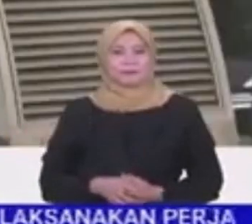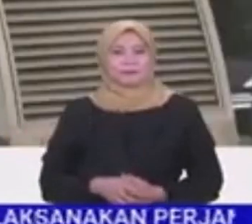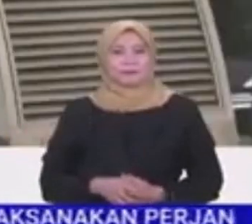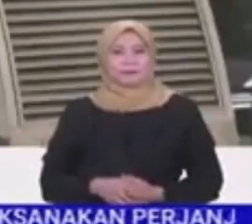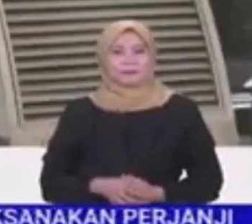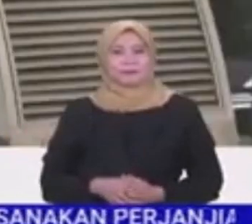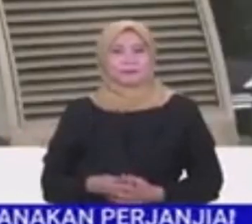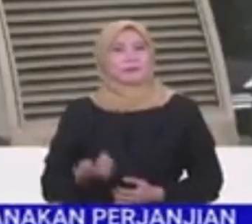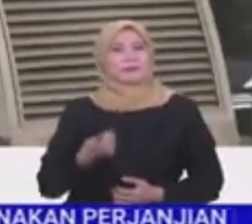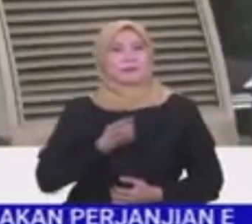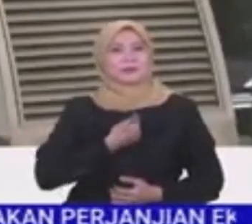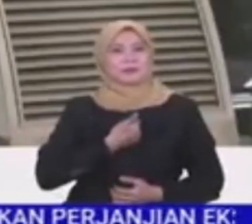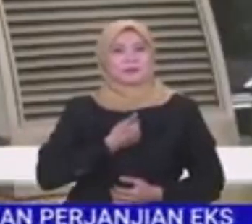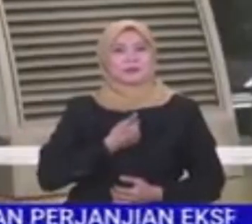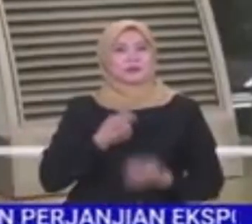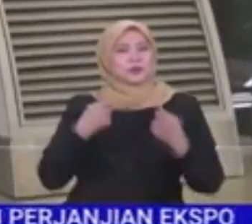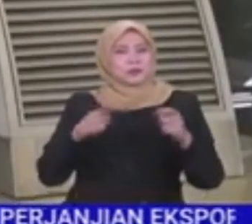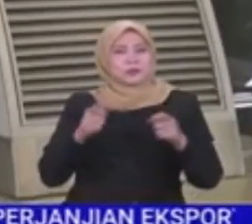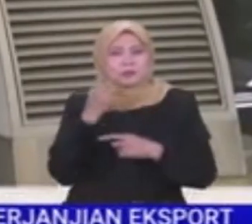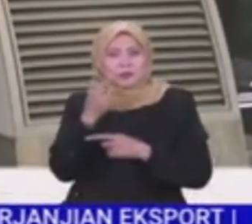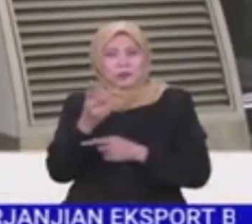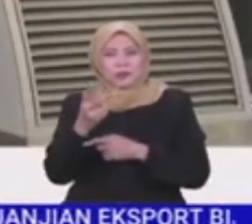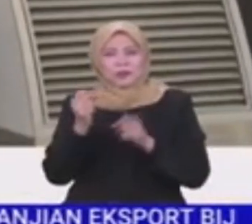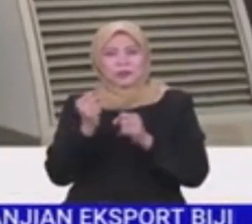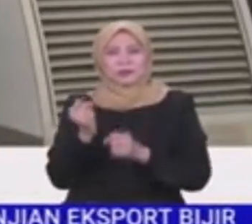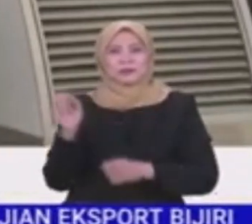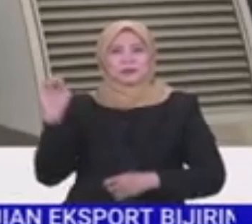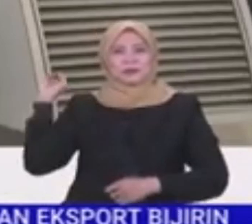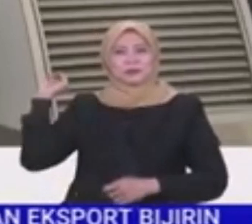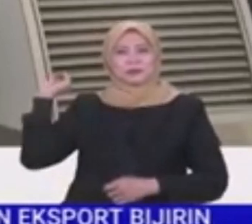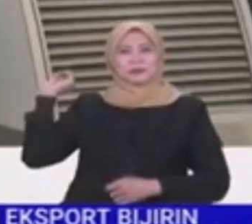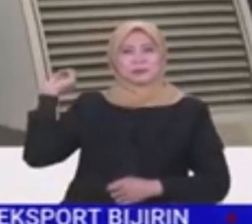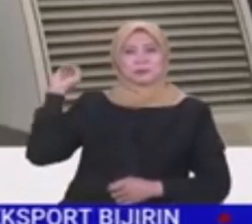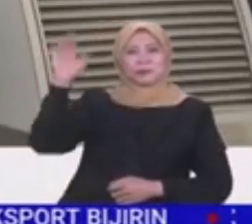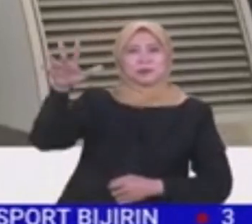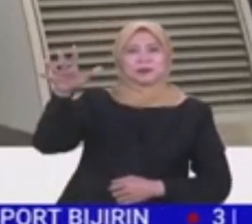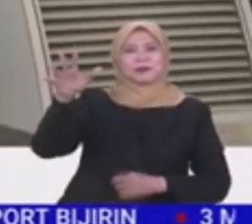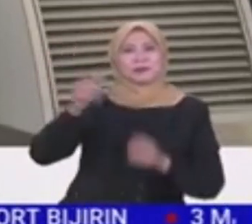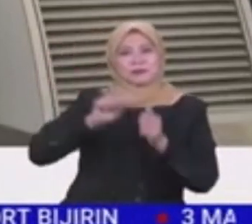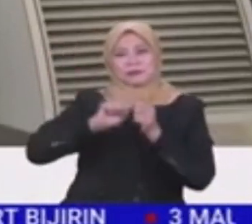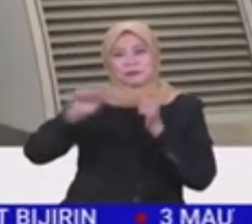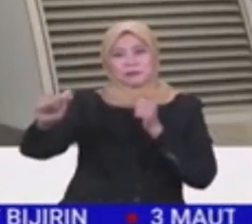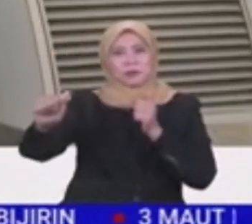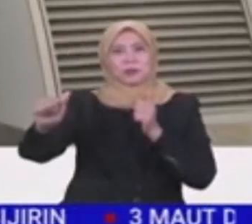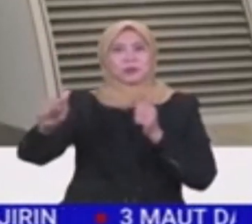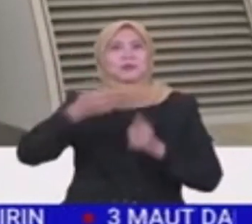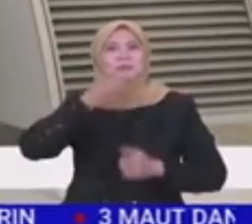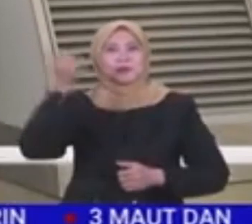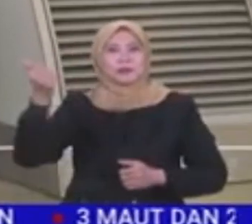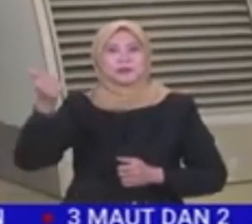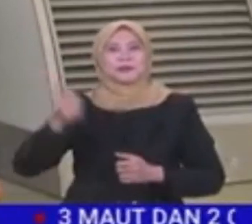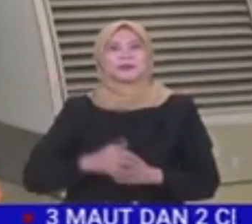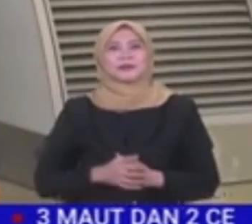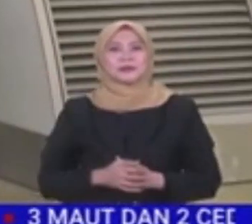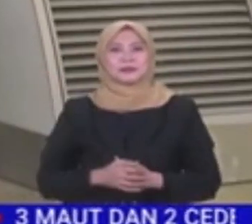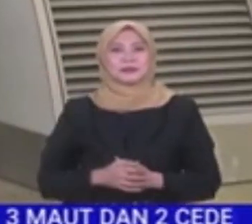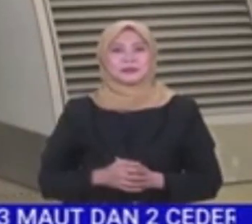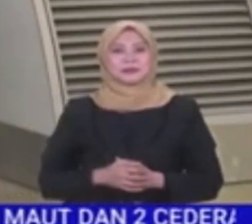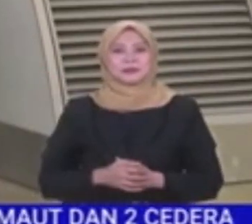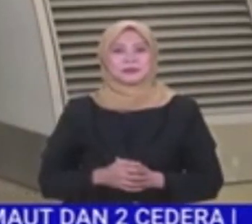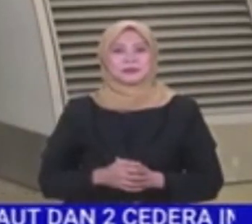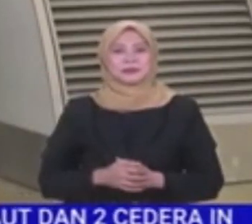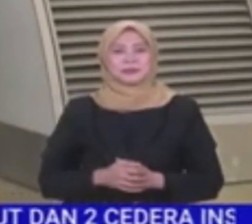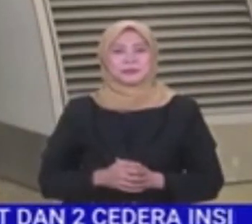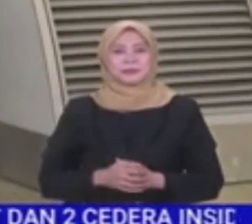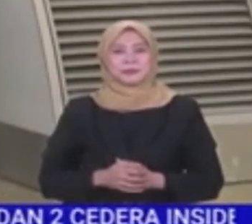Macam saya sendiri, saya nak cuba tengok jarak saya. Saya nak buat yang jarak balingan saya yang terbaik. Okey, untuk close, saya punya best